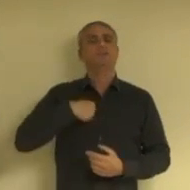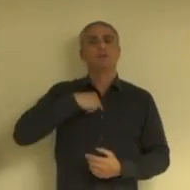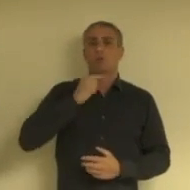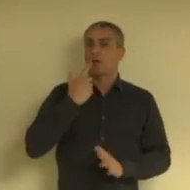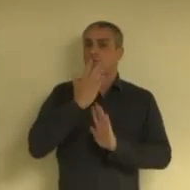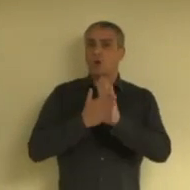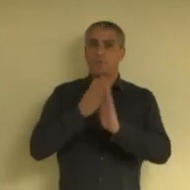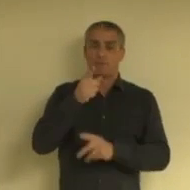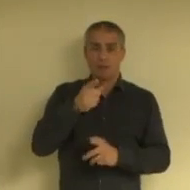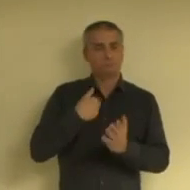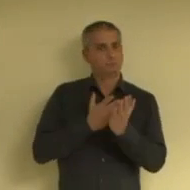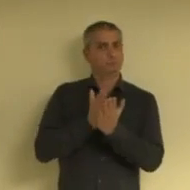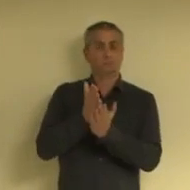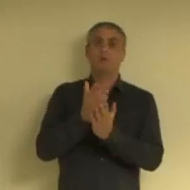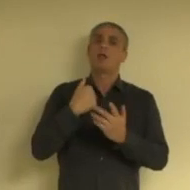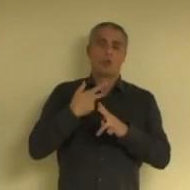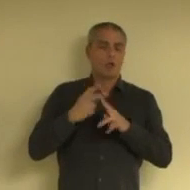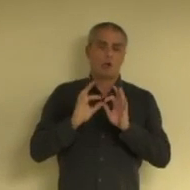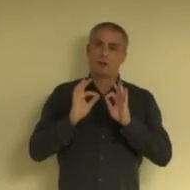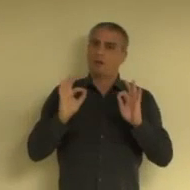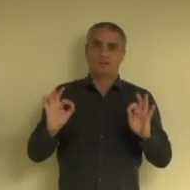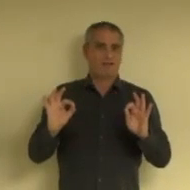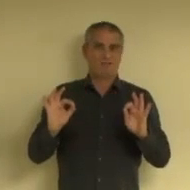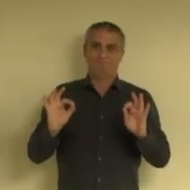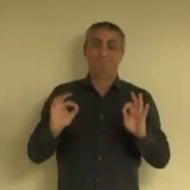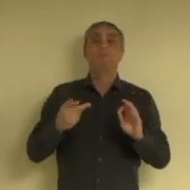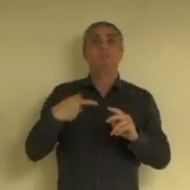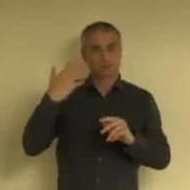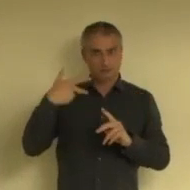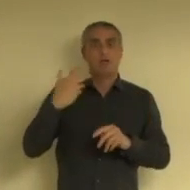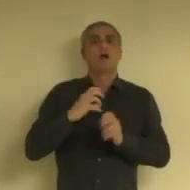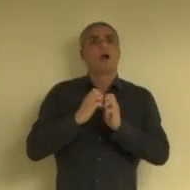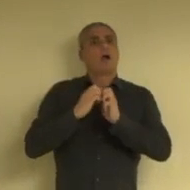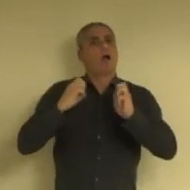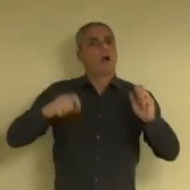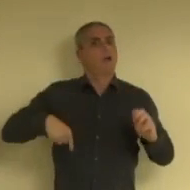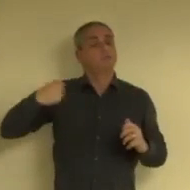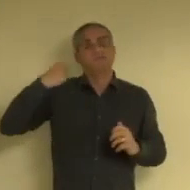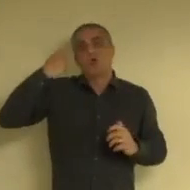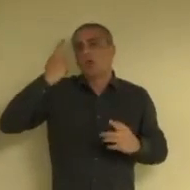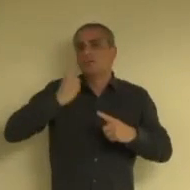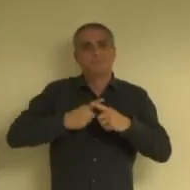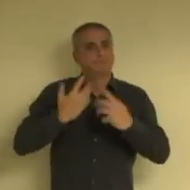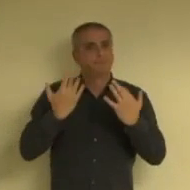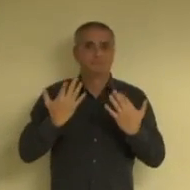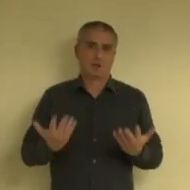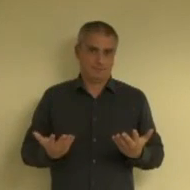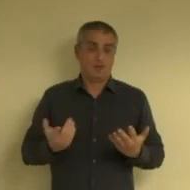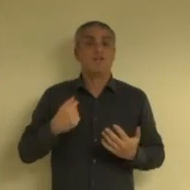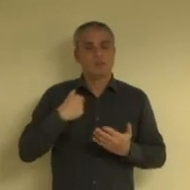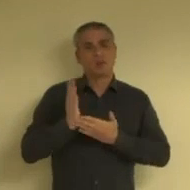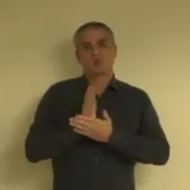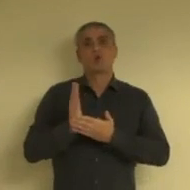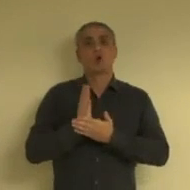ואנחנו גם אומרים לכם ביושר שאנחנו בהתחלה. זה הולך להיות כנראה ארוך, אנחנו לא יודעים כמה, אבל